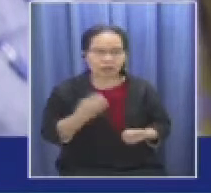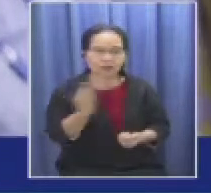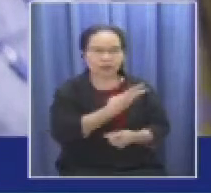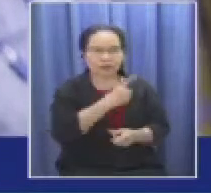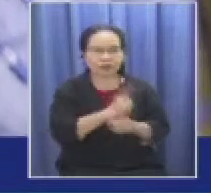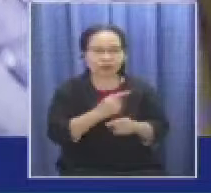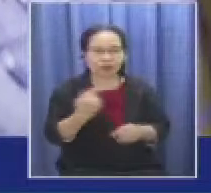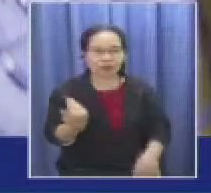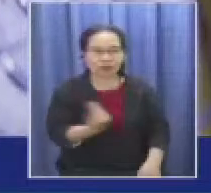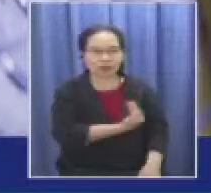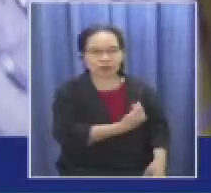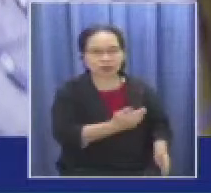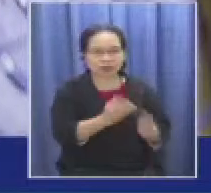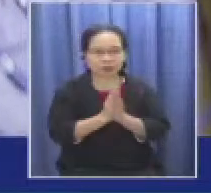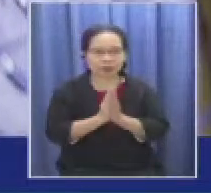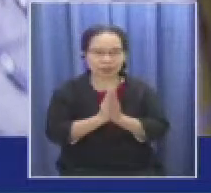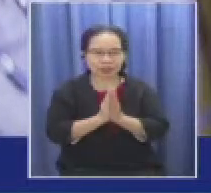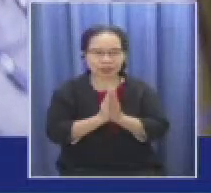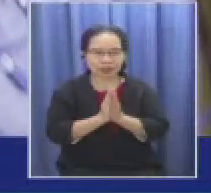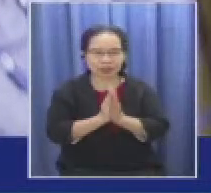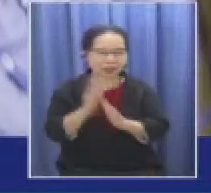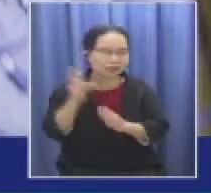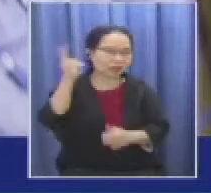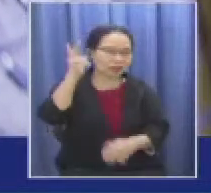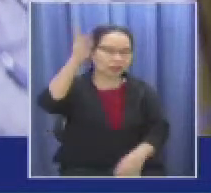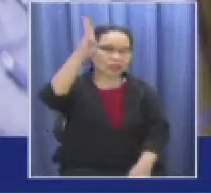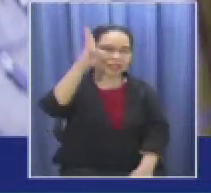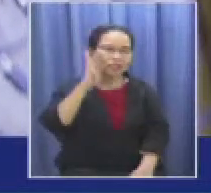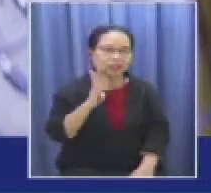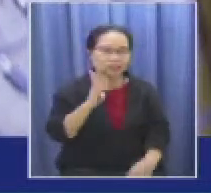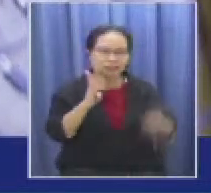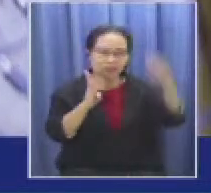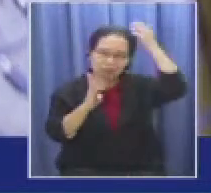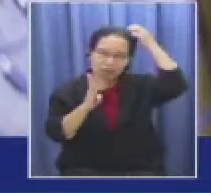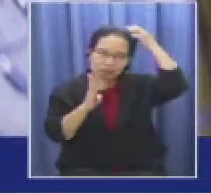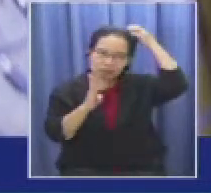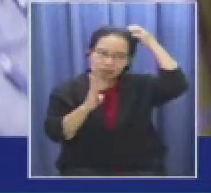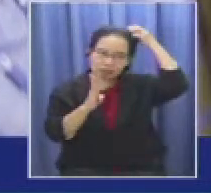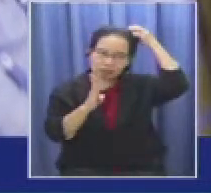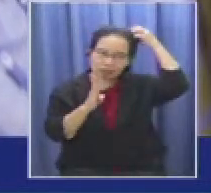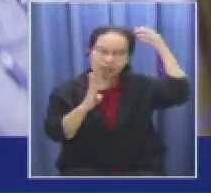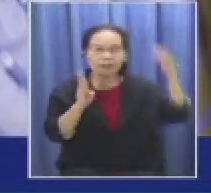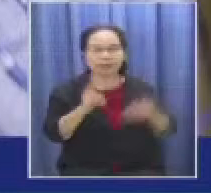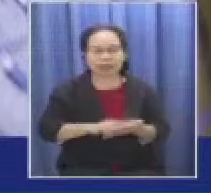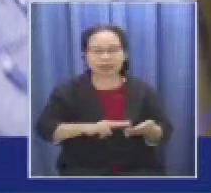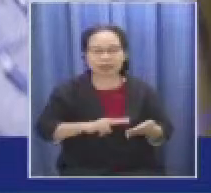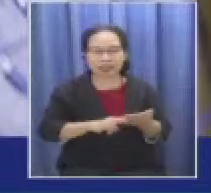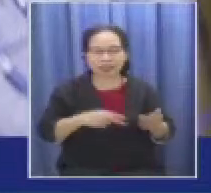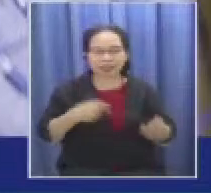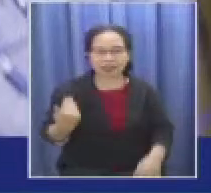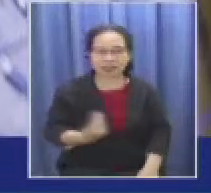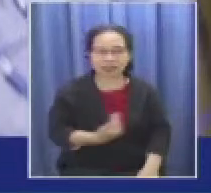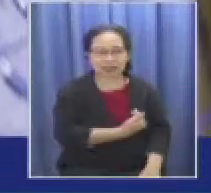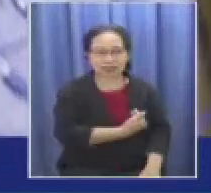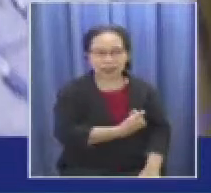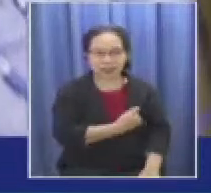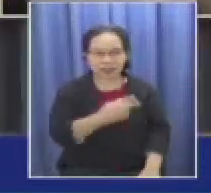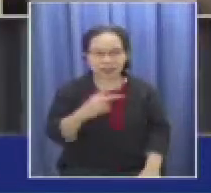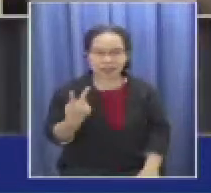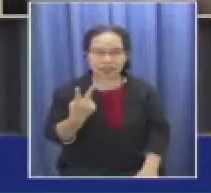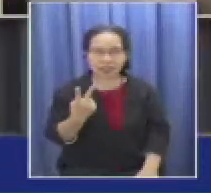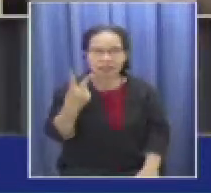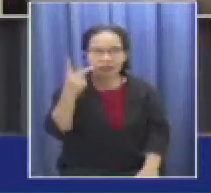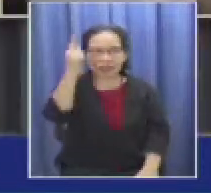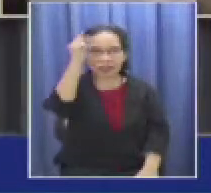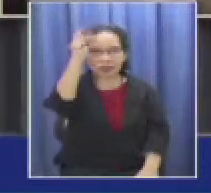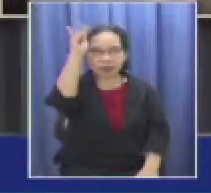a wunwu yɛ nko adeɛ menya mpaebɔ ta yɛne deɛ wɔtwerɛ kronkron no mu afei yɛsɛ misa no sɛ yɛbɛsi dan